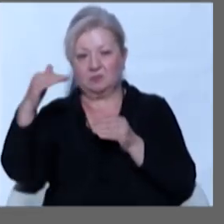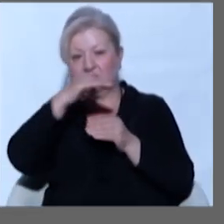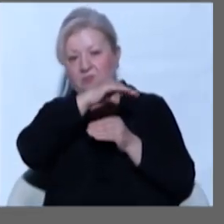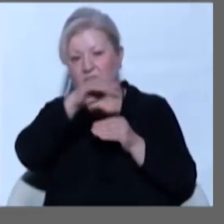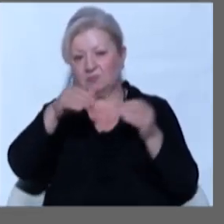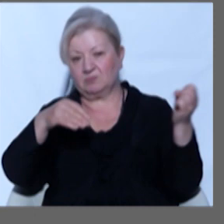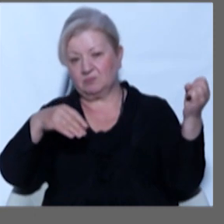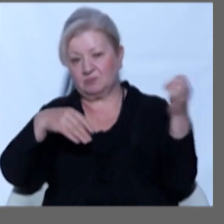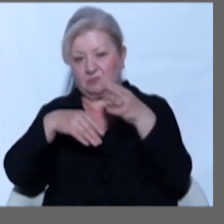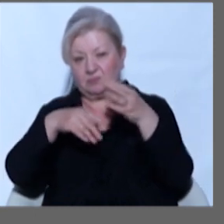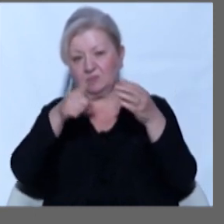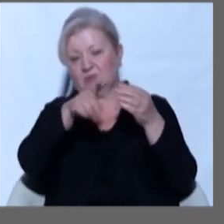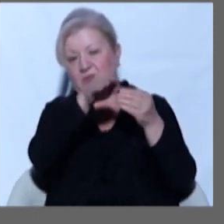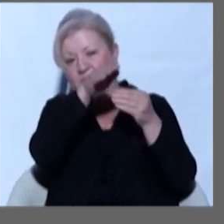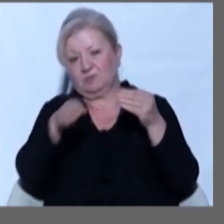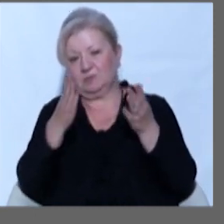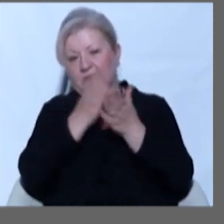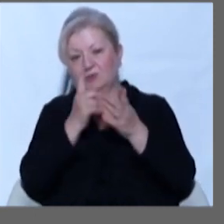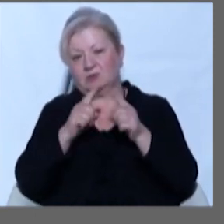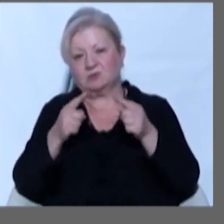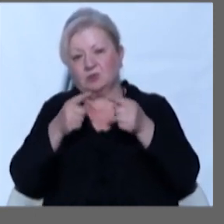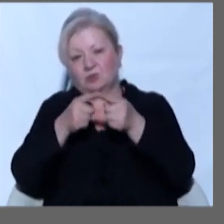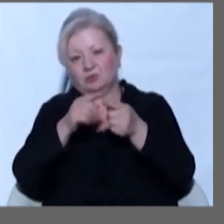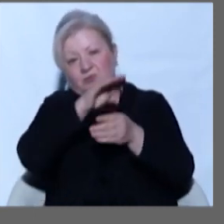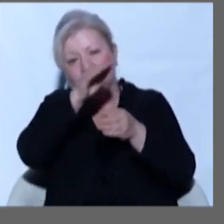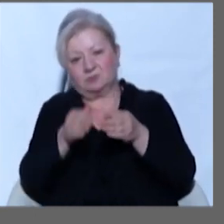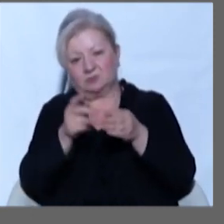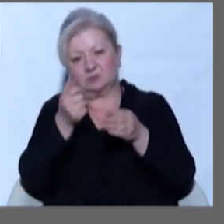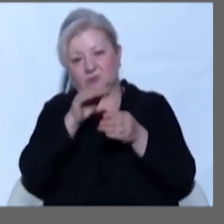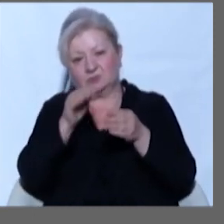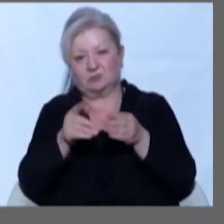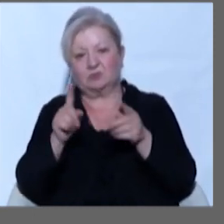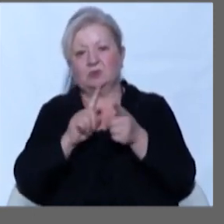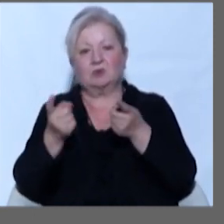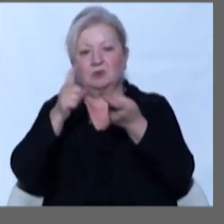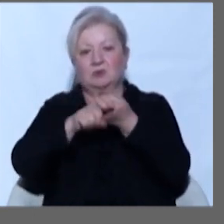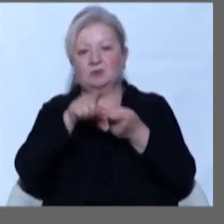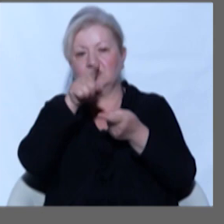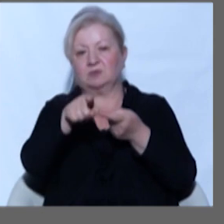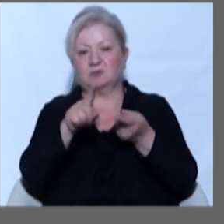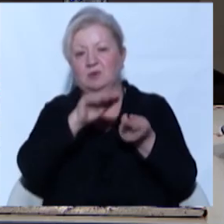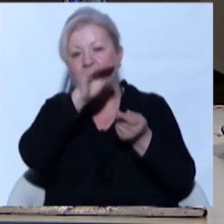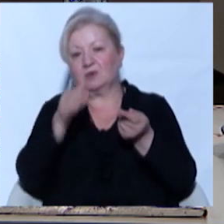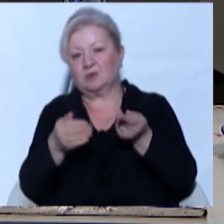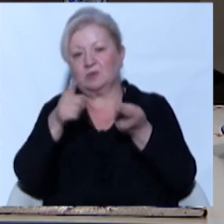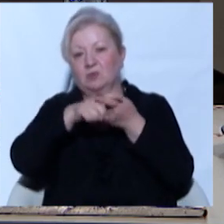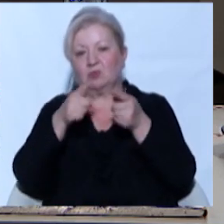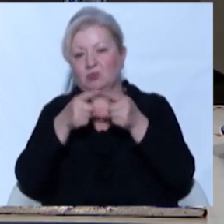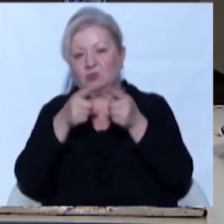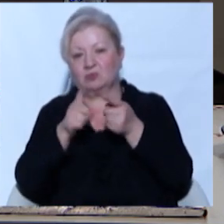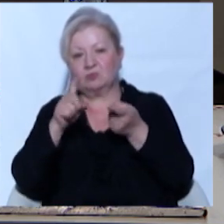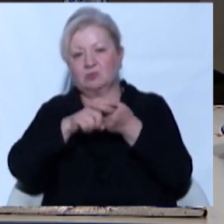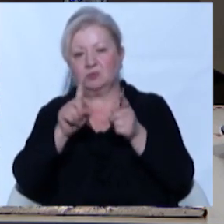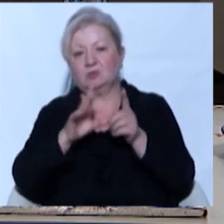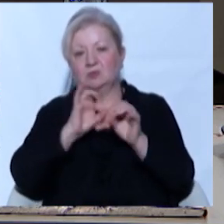მიმართულებიდან რაღაცა კუთხით გადაიხრება. რაზეა დამოკიდებული ეს გადახრის კუთხე? ჩვენ თქვით, რომ